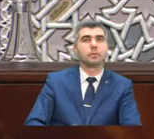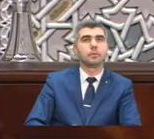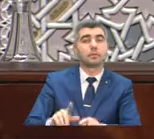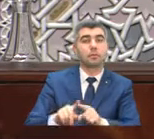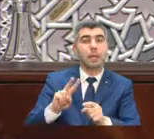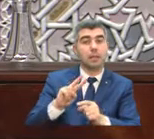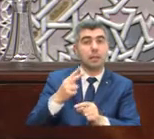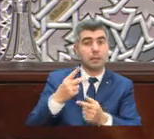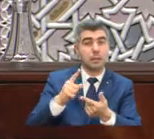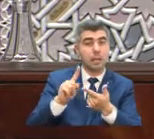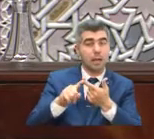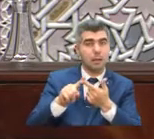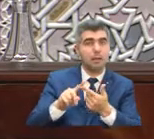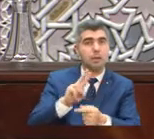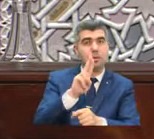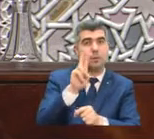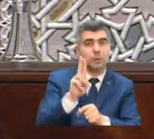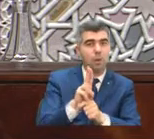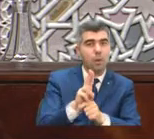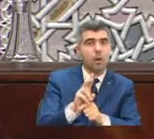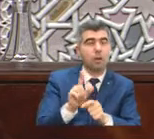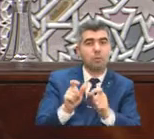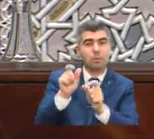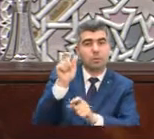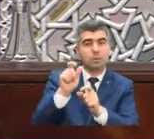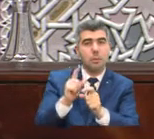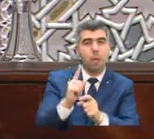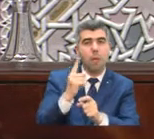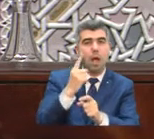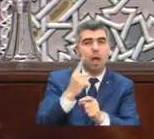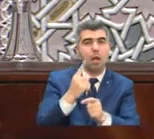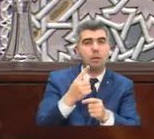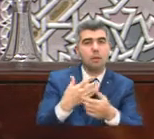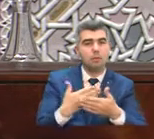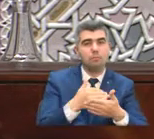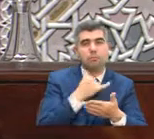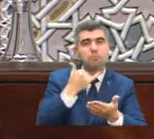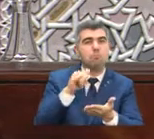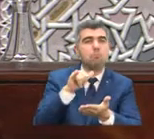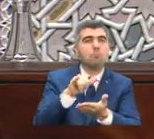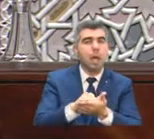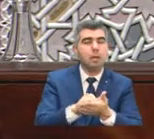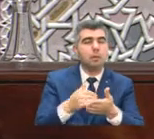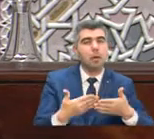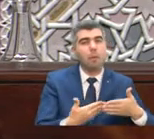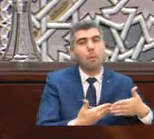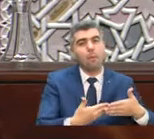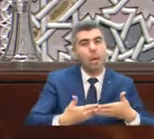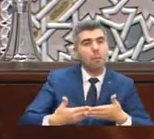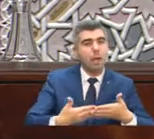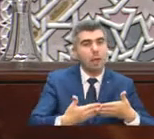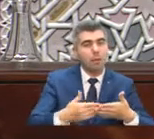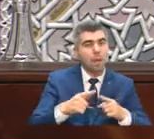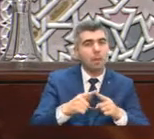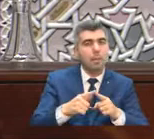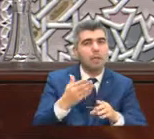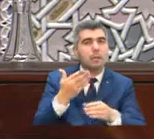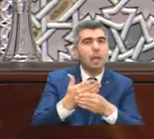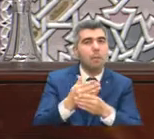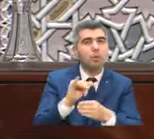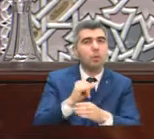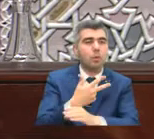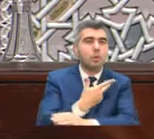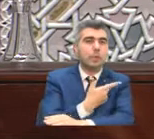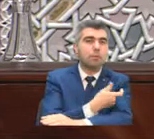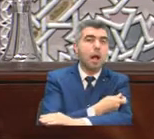عن ظروف وملابسه وفاه طفل رضيع وتدهور الحاله الصحيه للاطفال الاخرين بسبب التلقيح